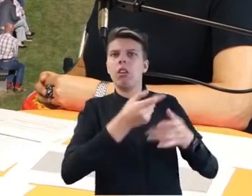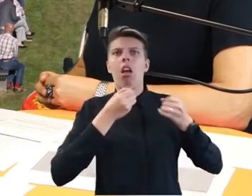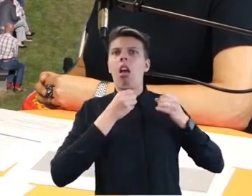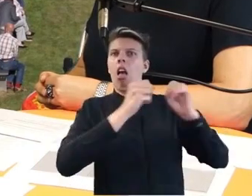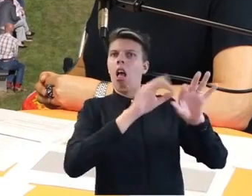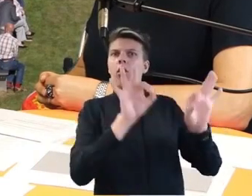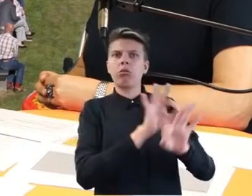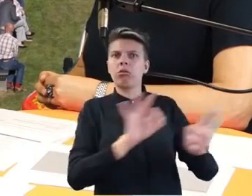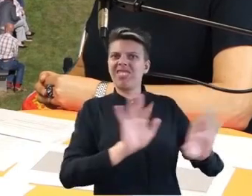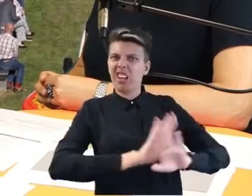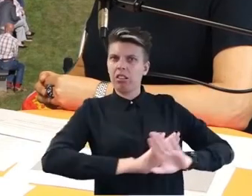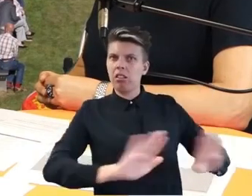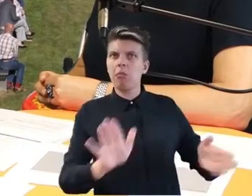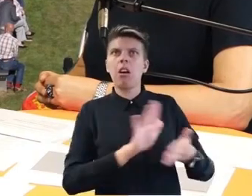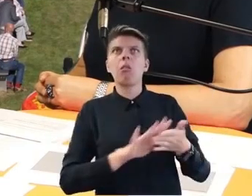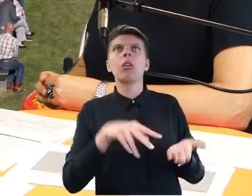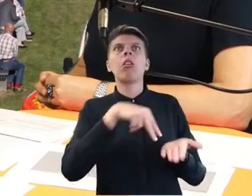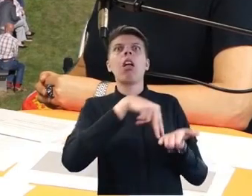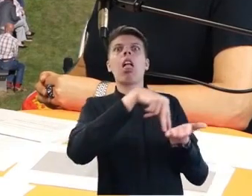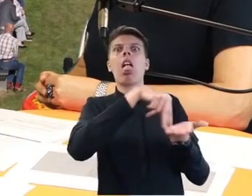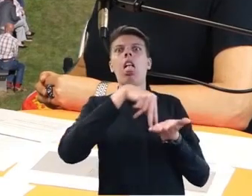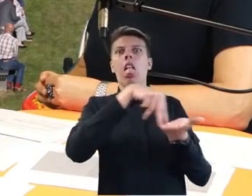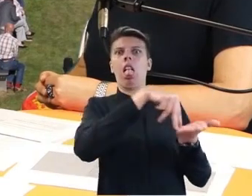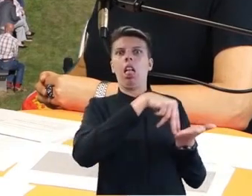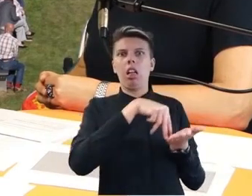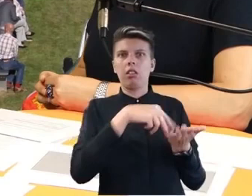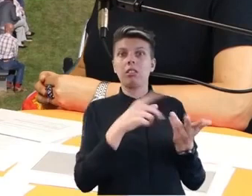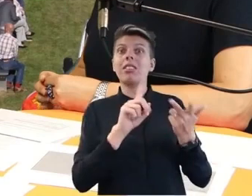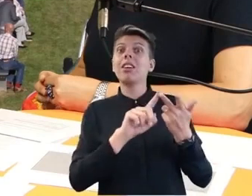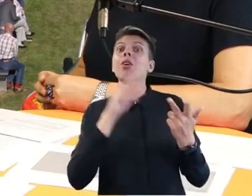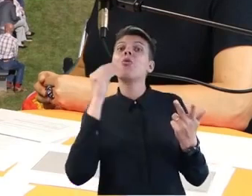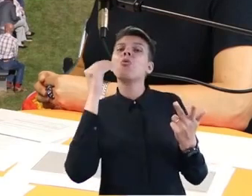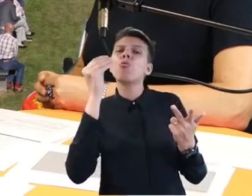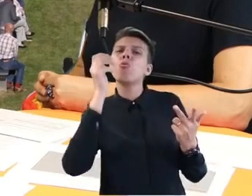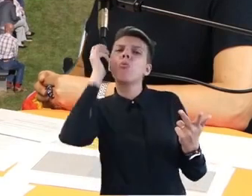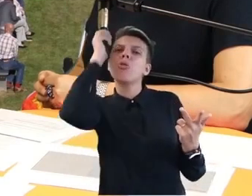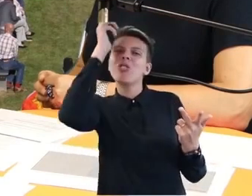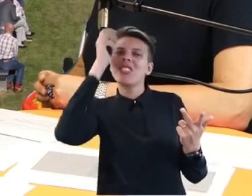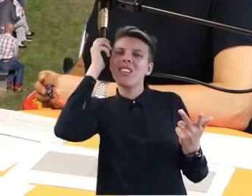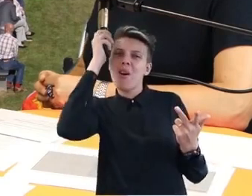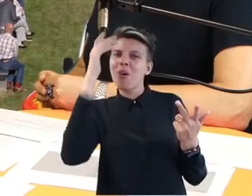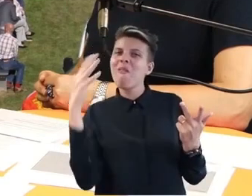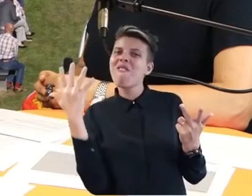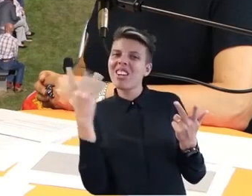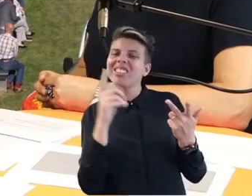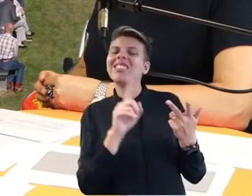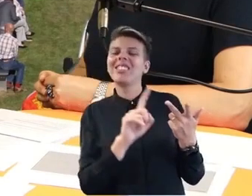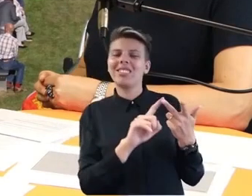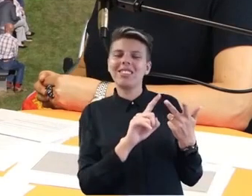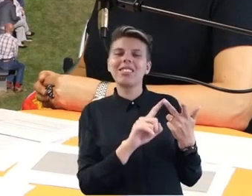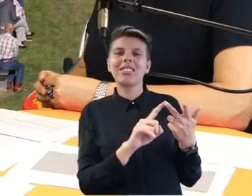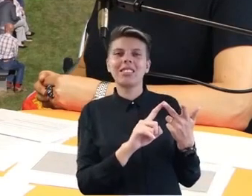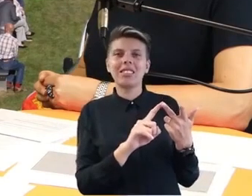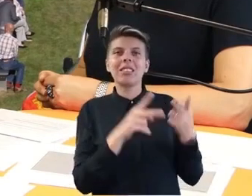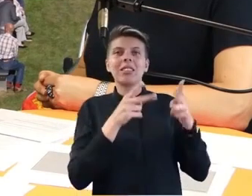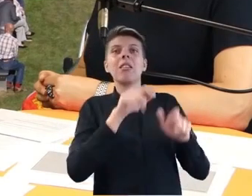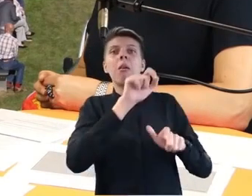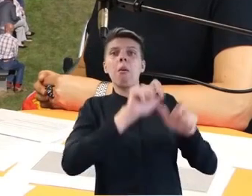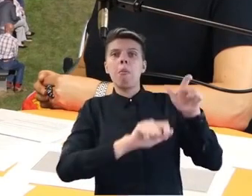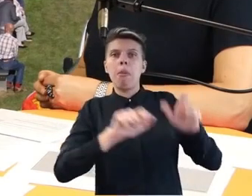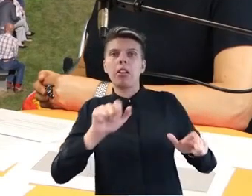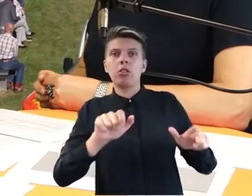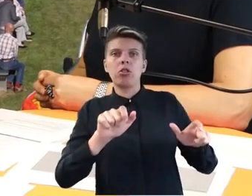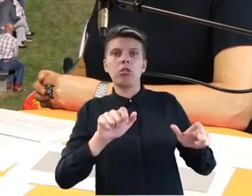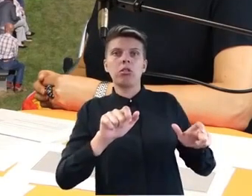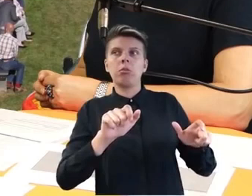sind oder der dritte klassiker dieser mythen ist dass menschen anfangen sich eher unsozial zu